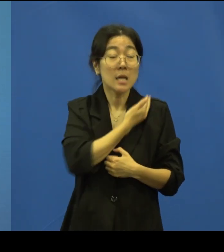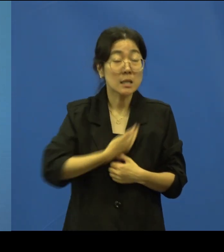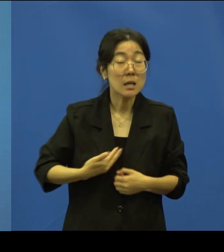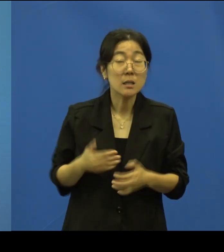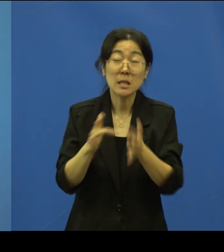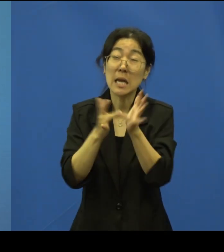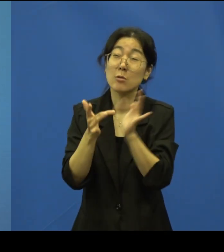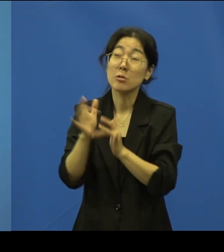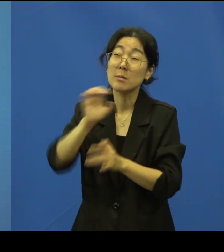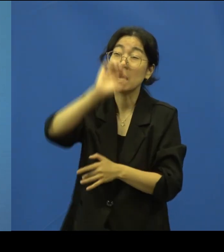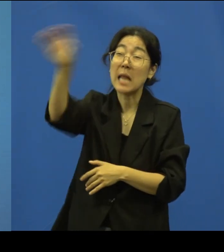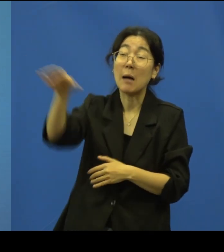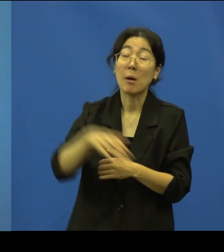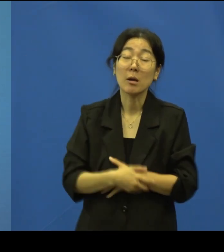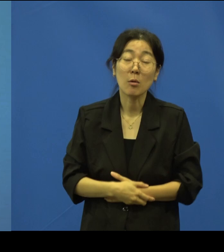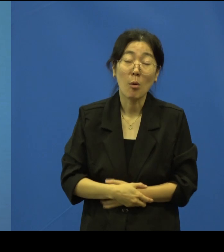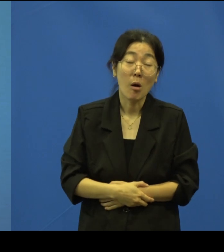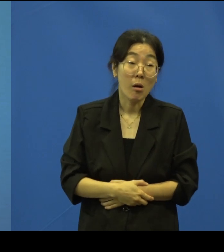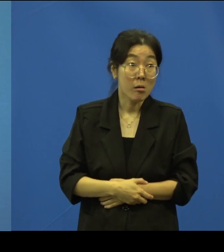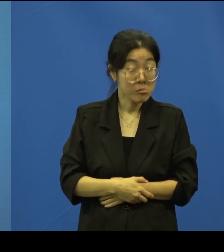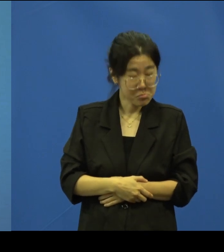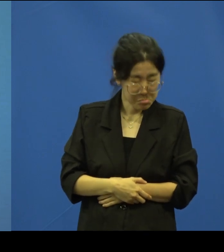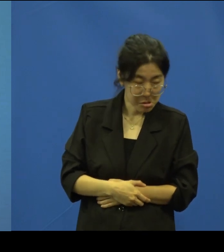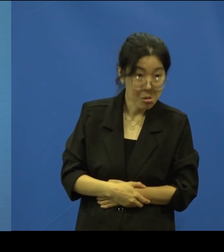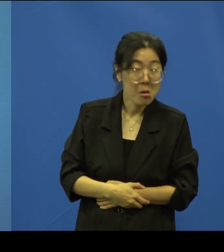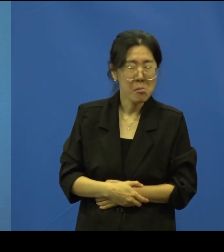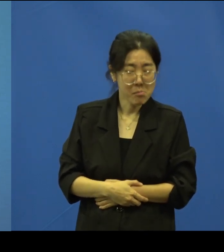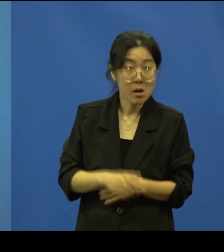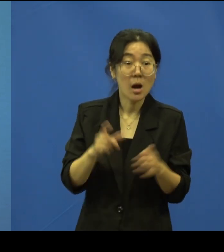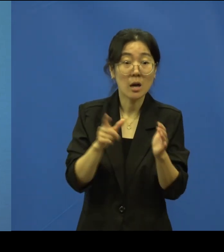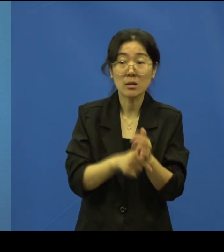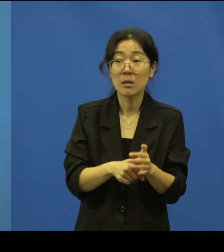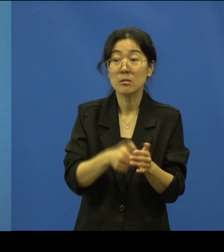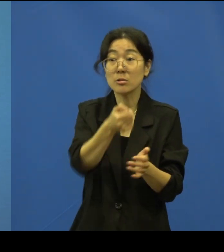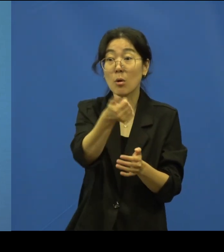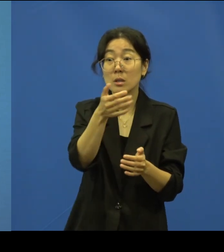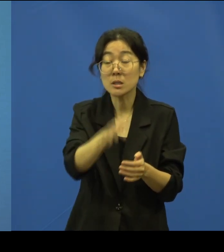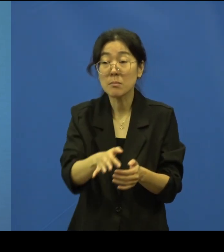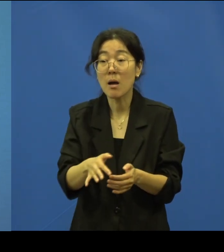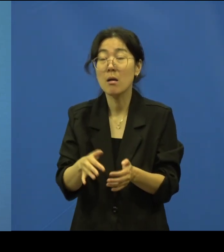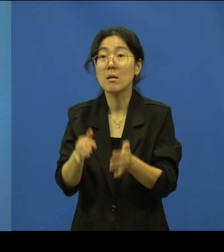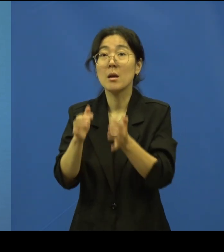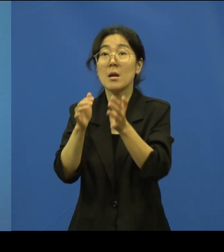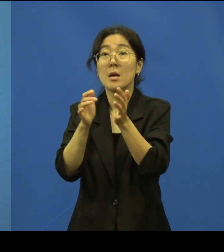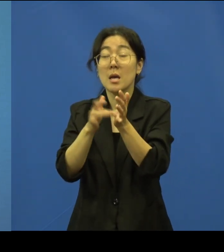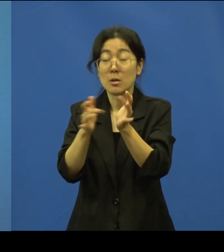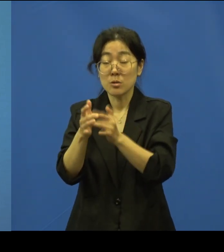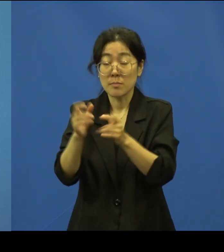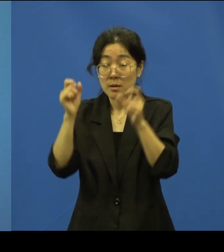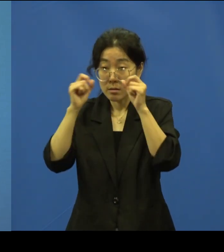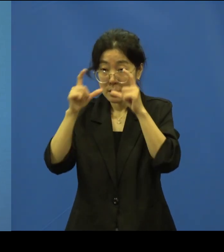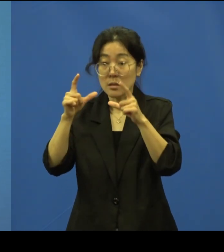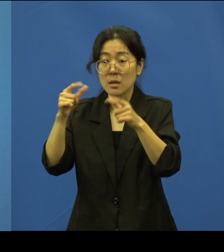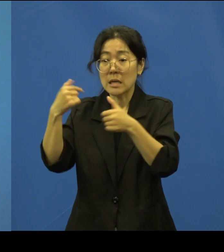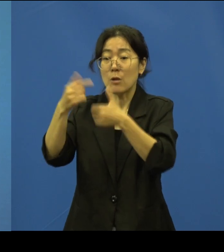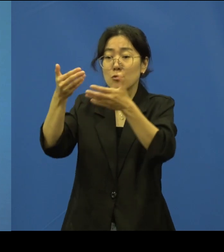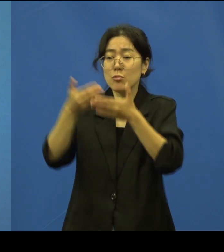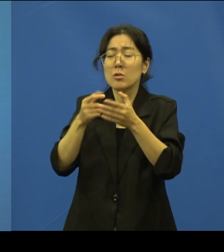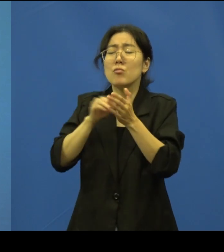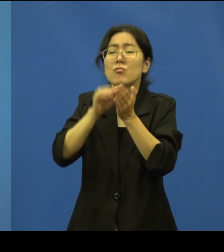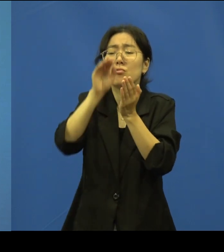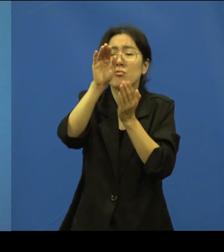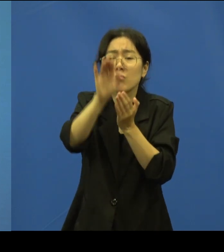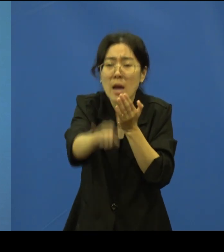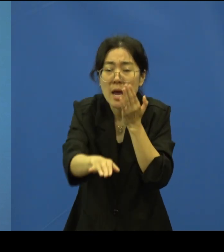핍박이 오죠. 근데 이 핍박이 왔을 때 그들이 무슨 기도를 하는가를